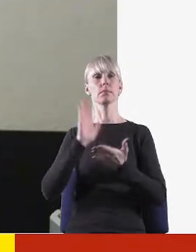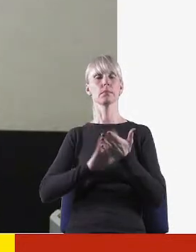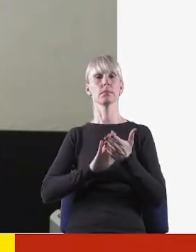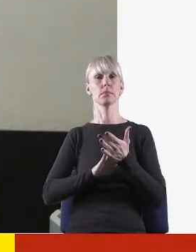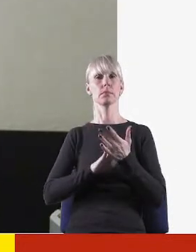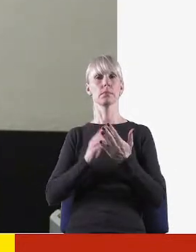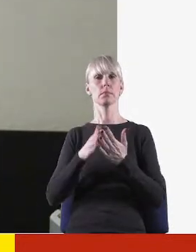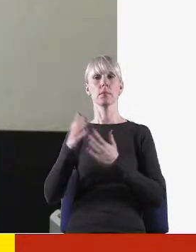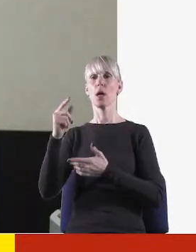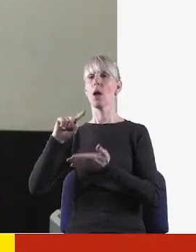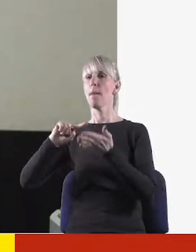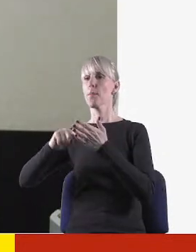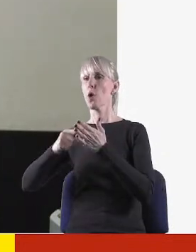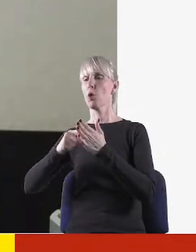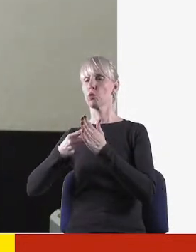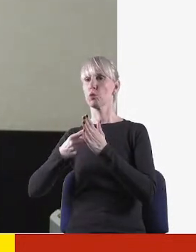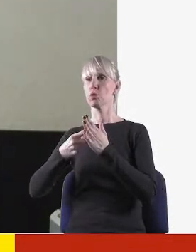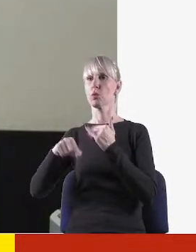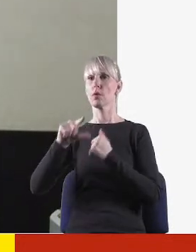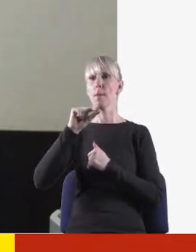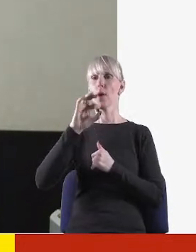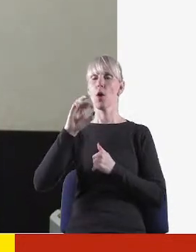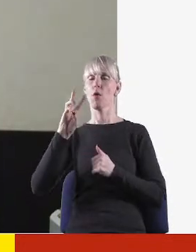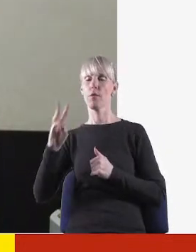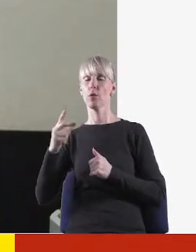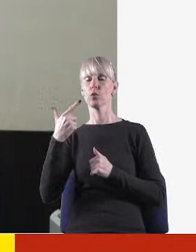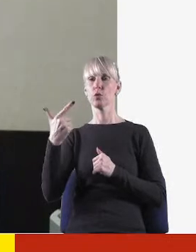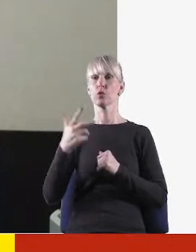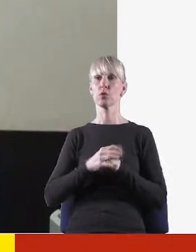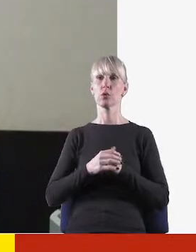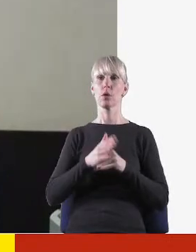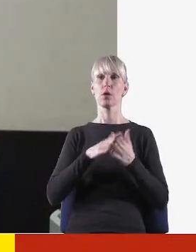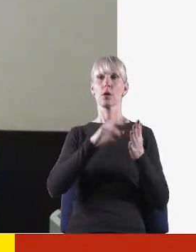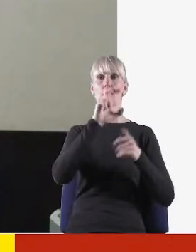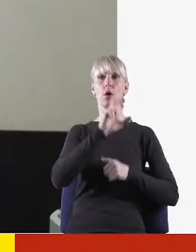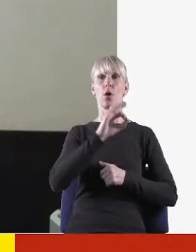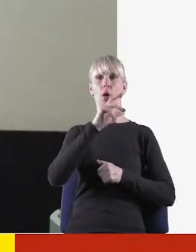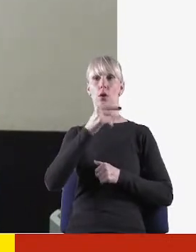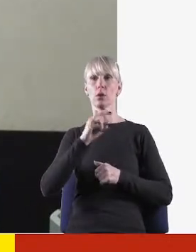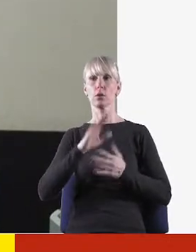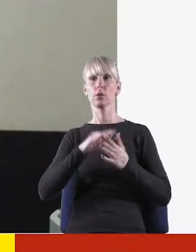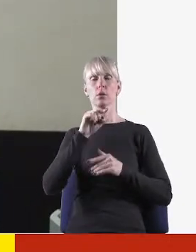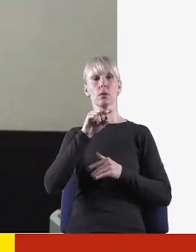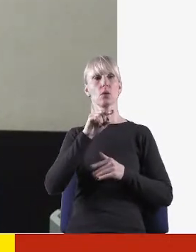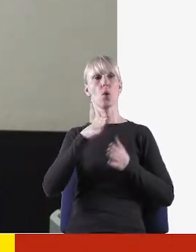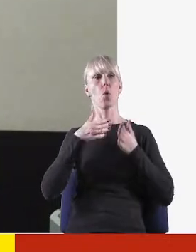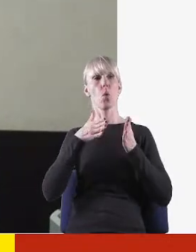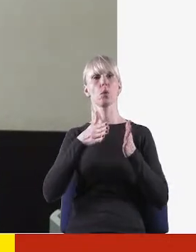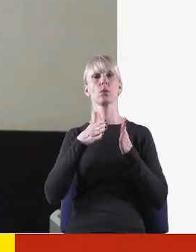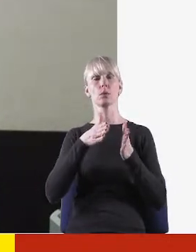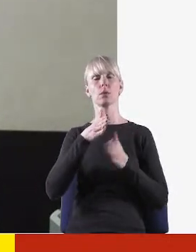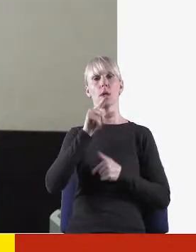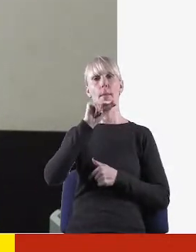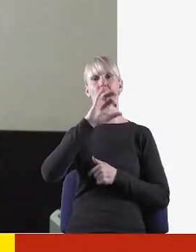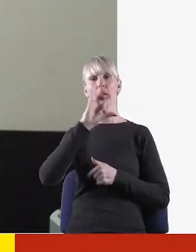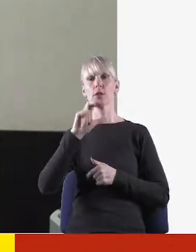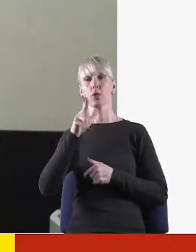z Piotrkowa Trybunalskiego POW 3 oraz Chojne, ulica Piaskowa 12.